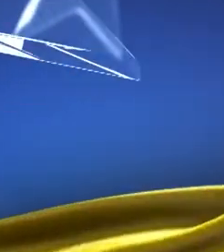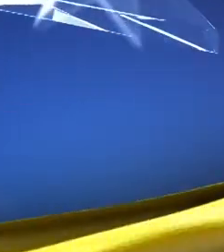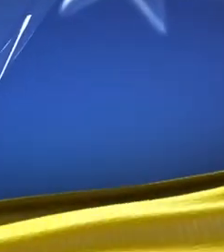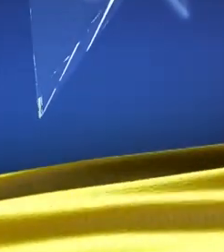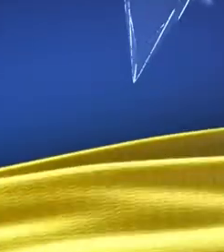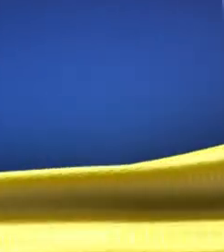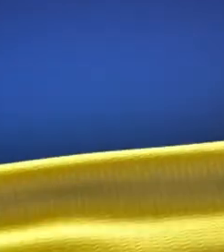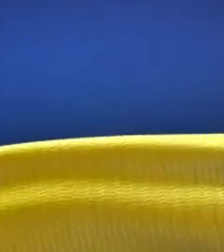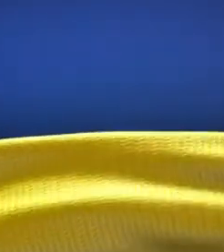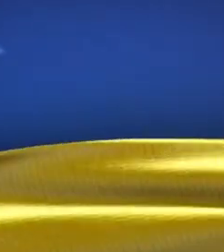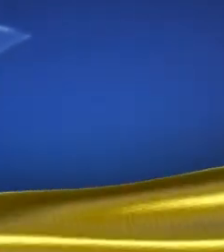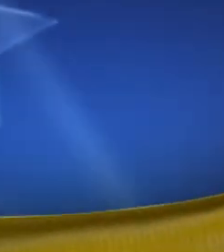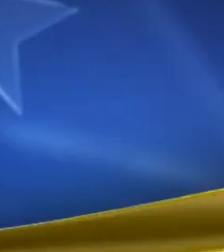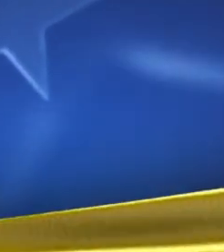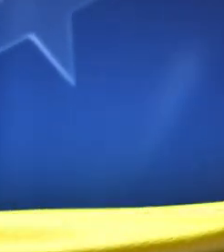2024.